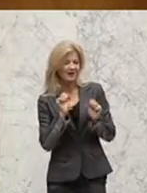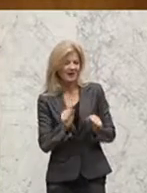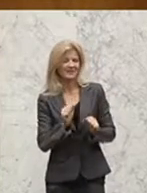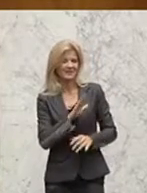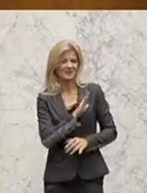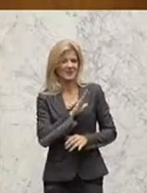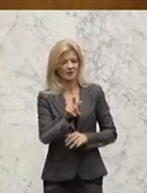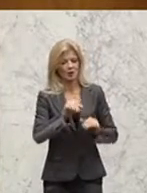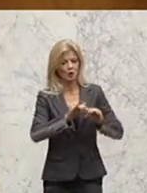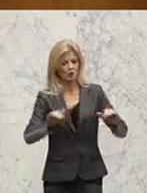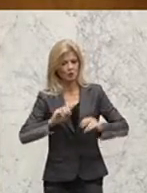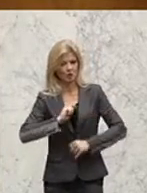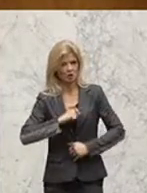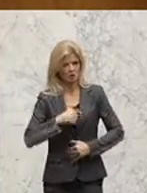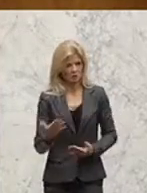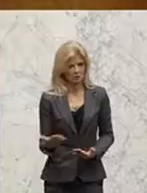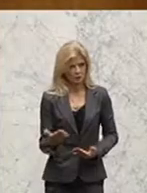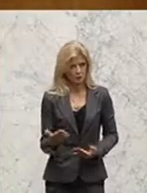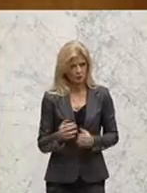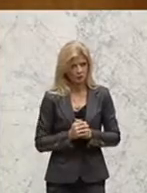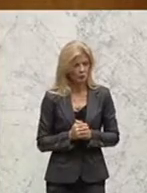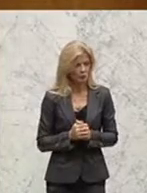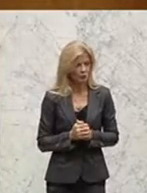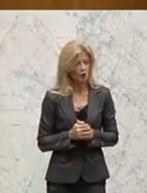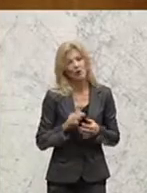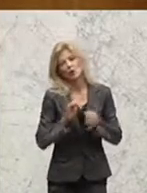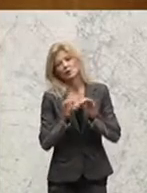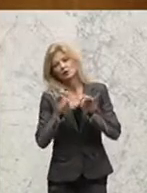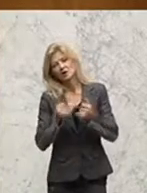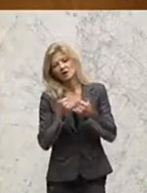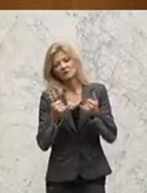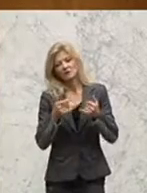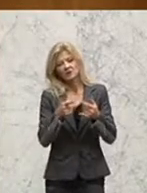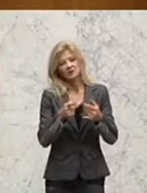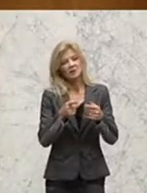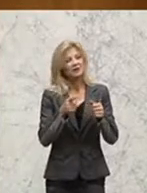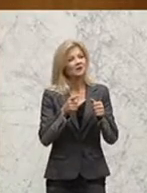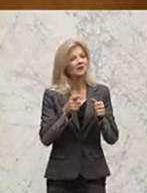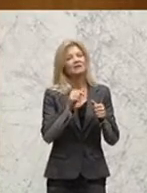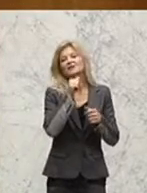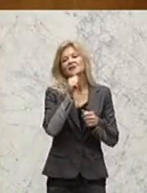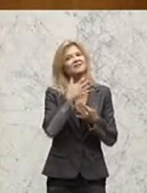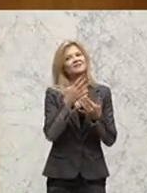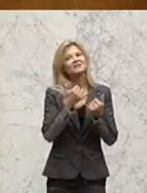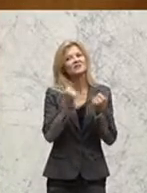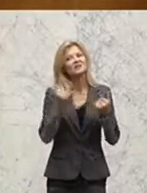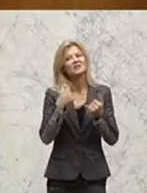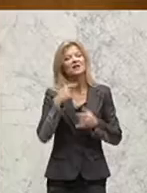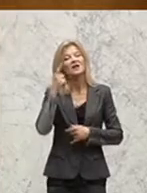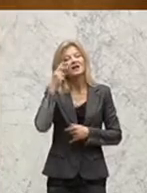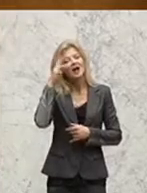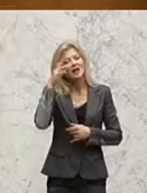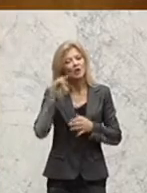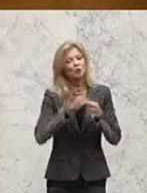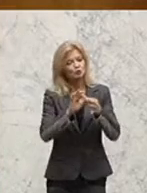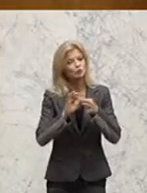nicht, ob es einen tatsächlichen oder vermeintlichen Bezug zu einer Religion gibt, sondern Kriterium ist, ob von der